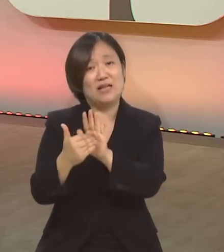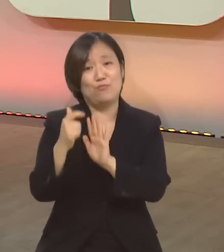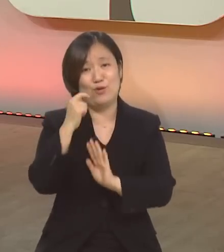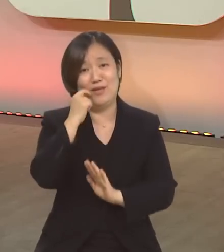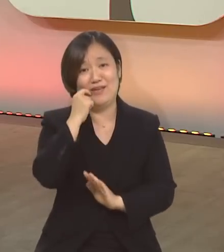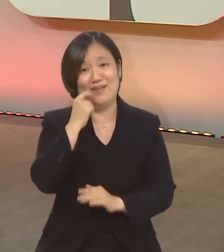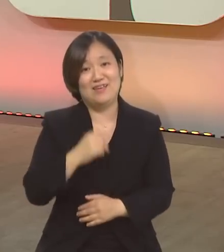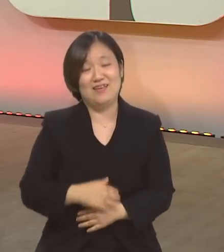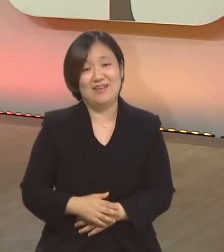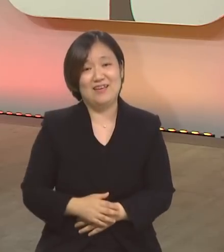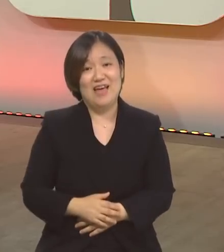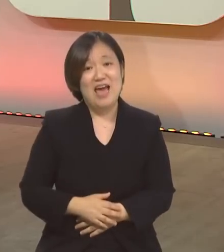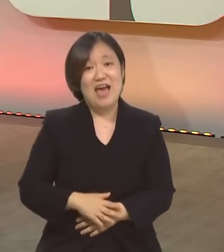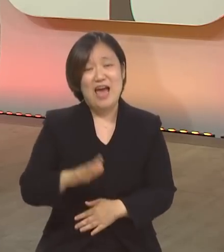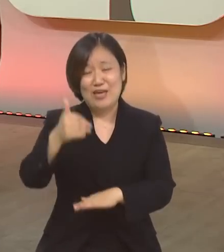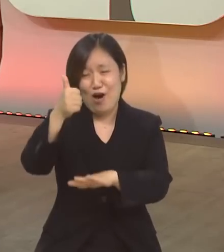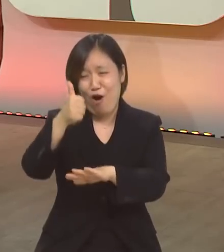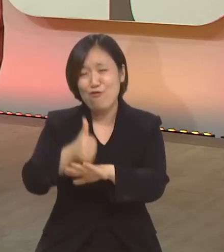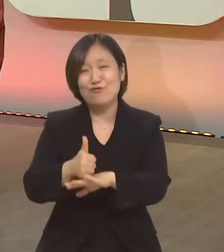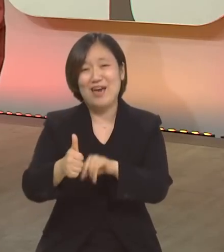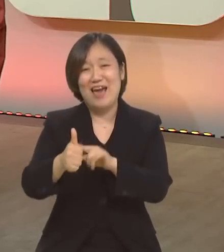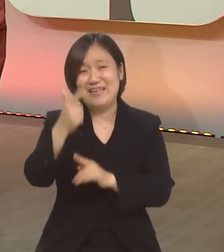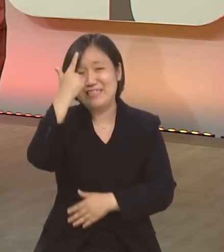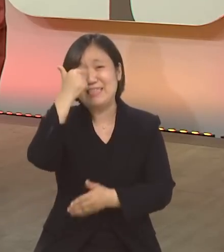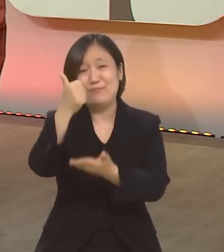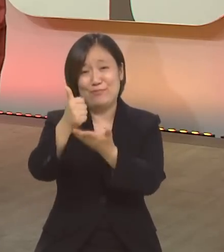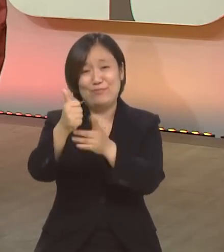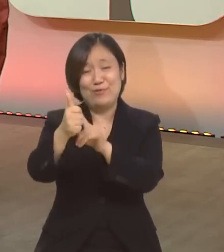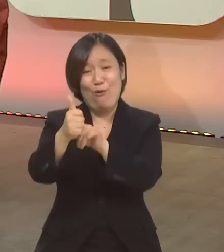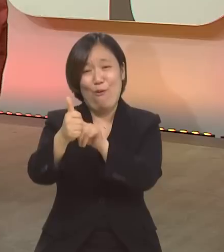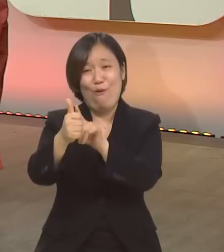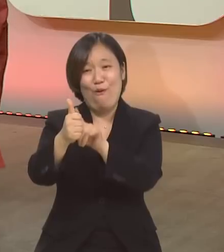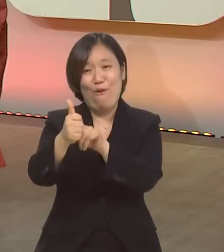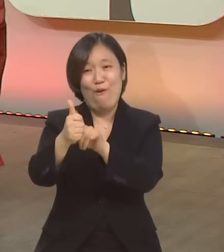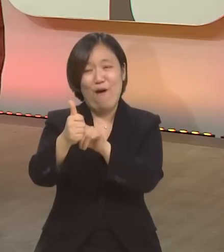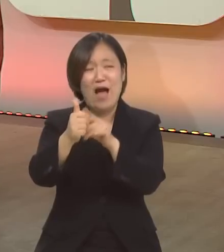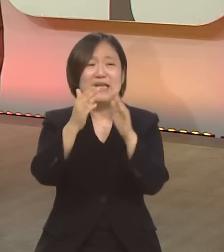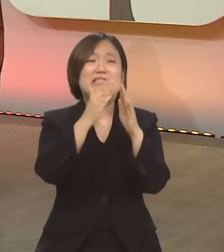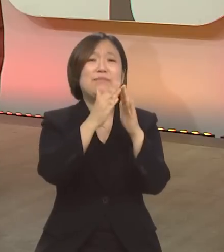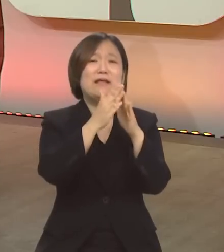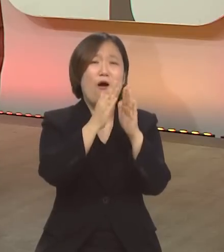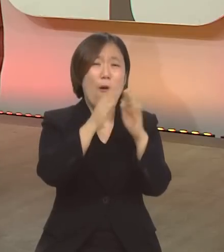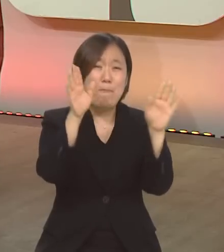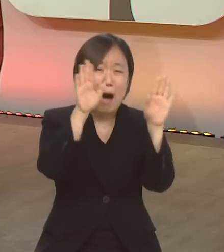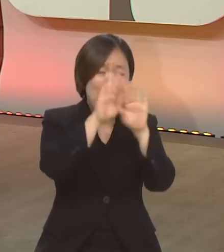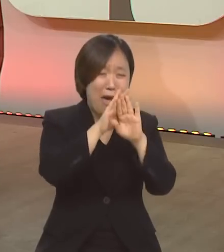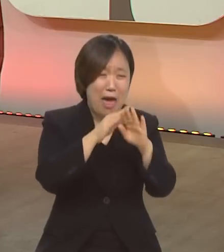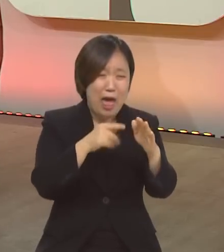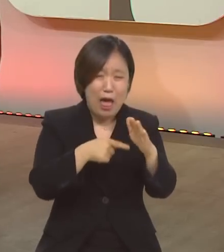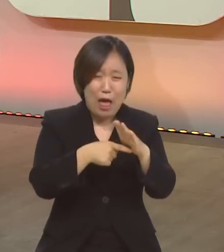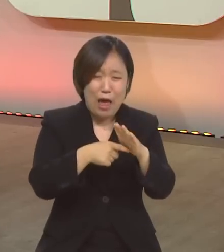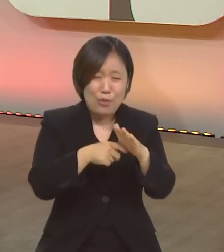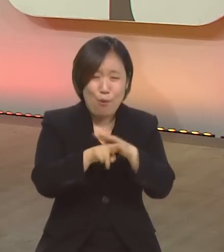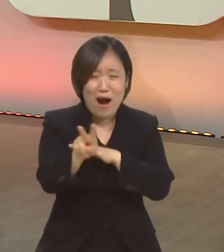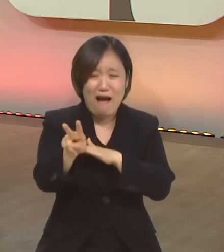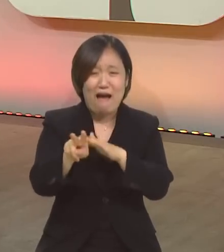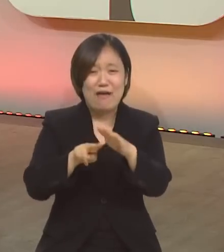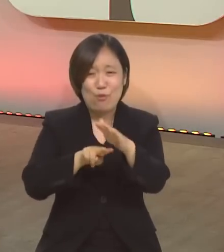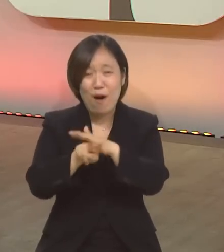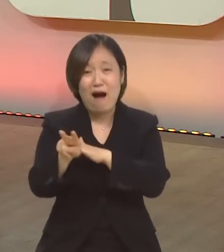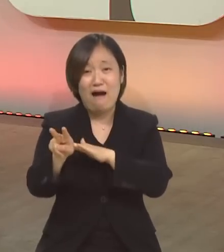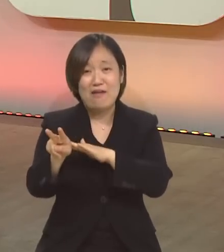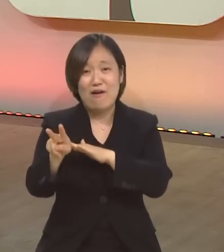스님이 결국 이제 야밤도조 하듯이 이제 집을 나와서